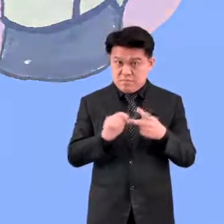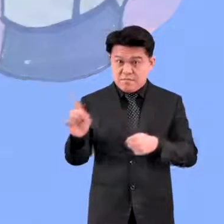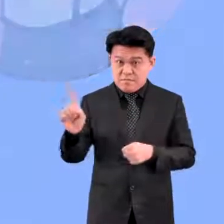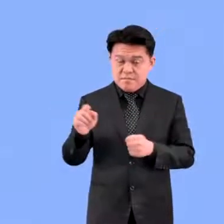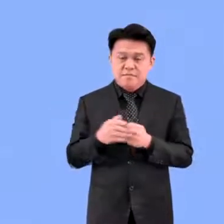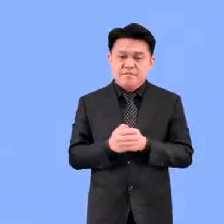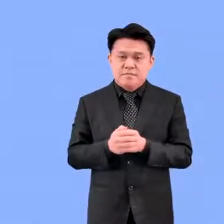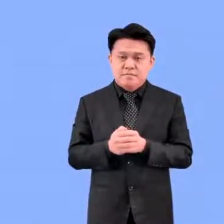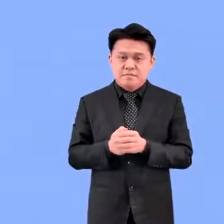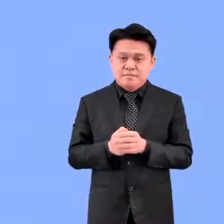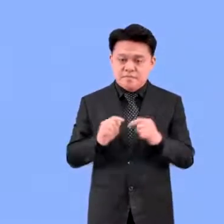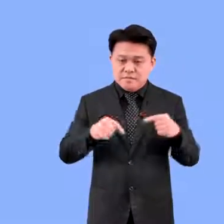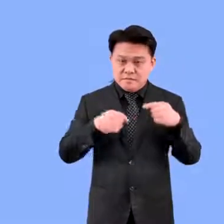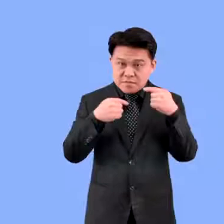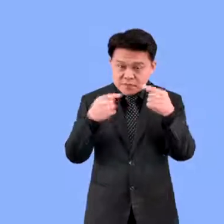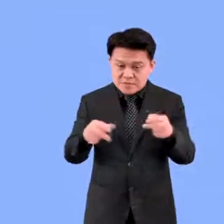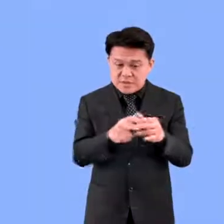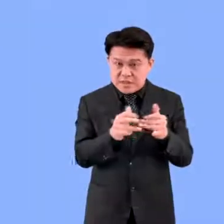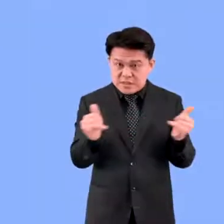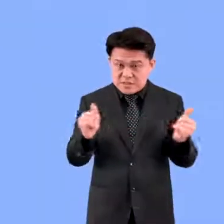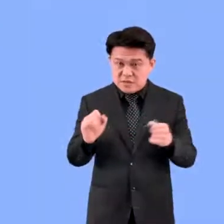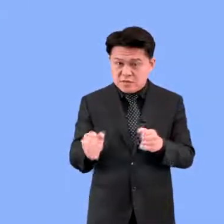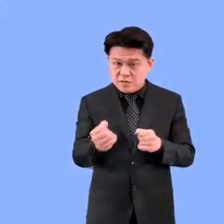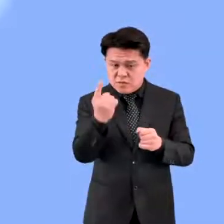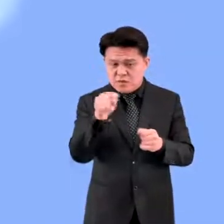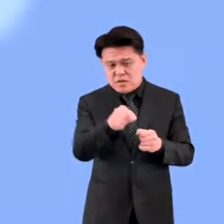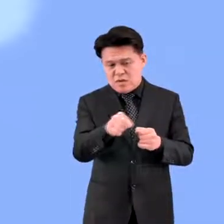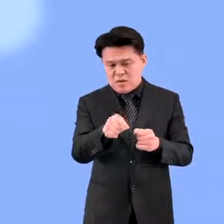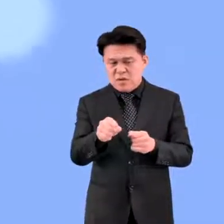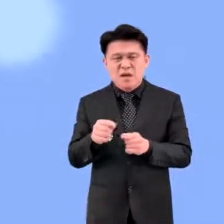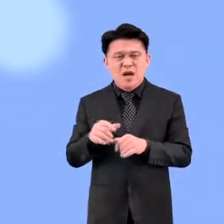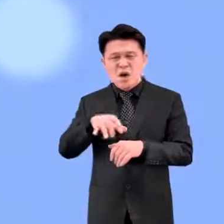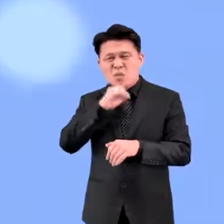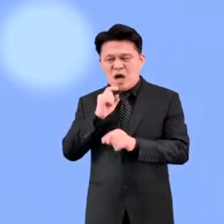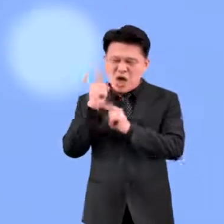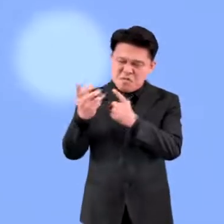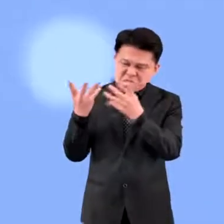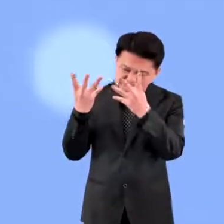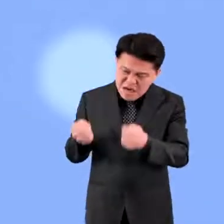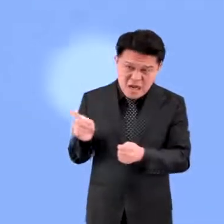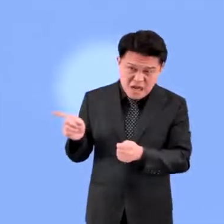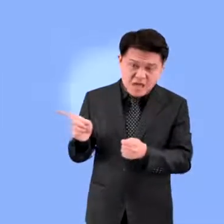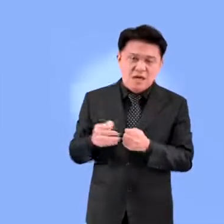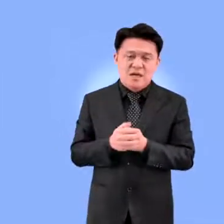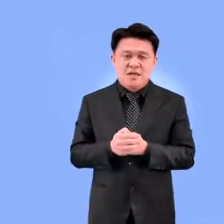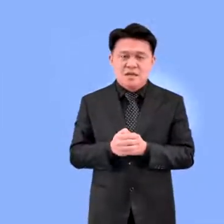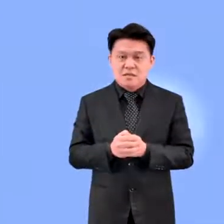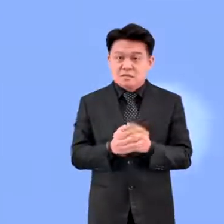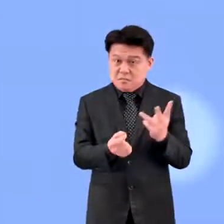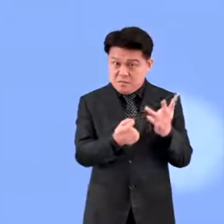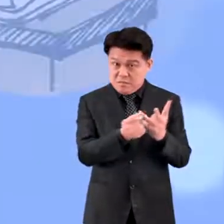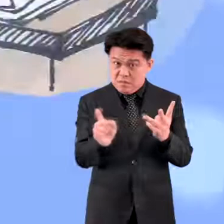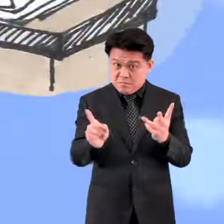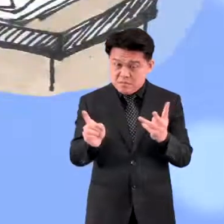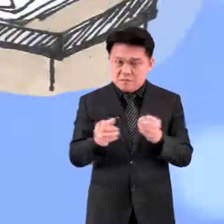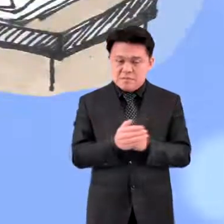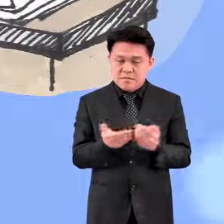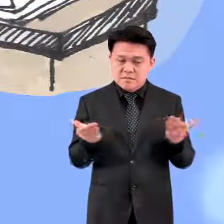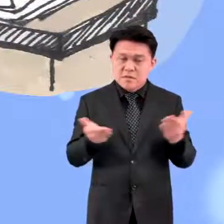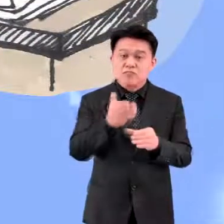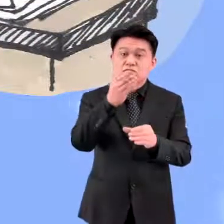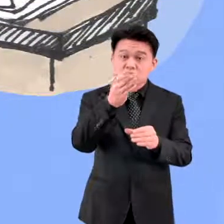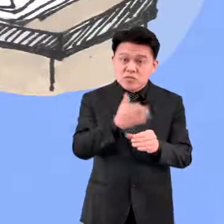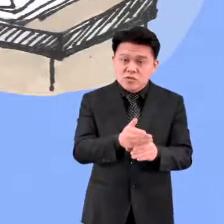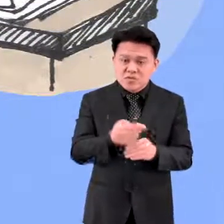경우, 둘째, 참여 장애인으로 인해 계속적인 민원이 발생하는 경우,